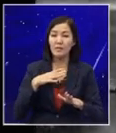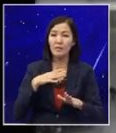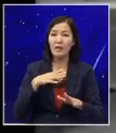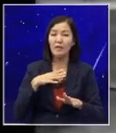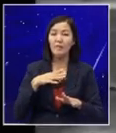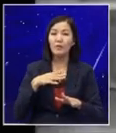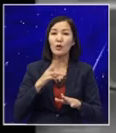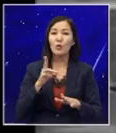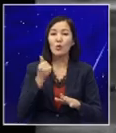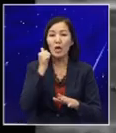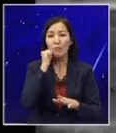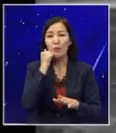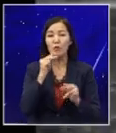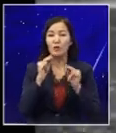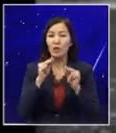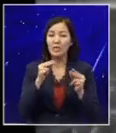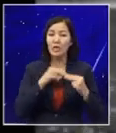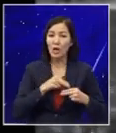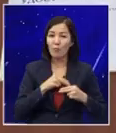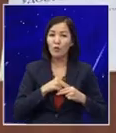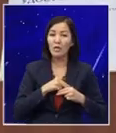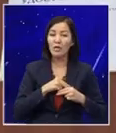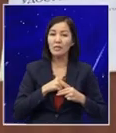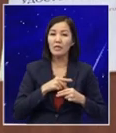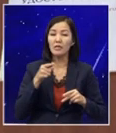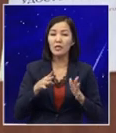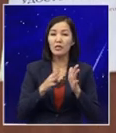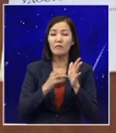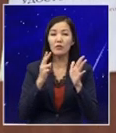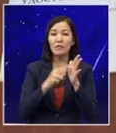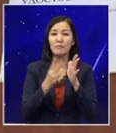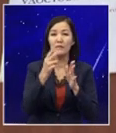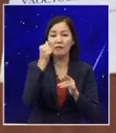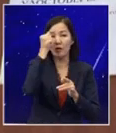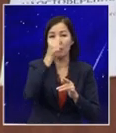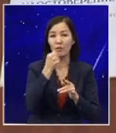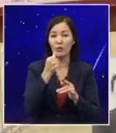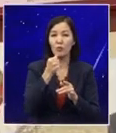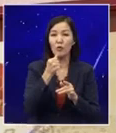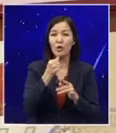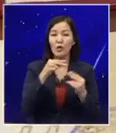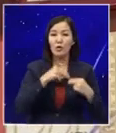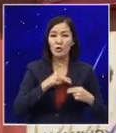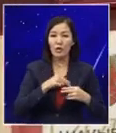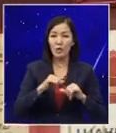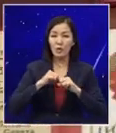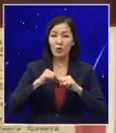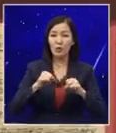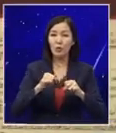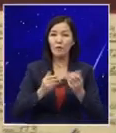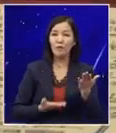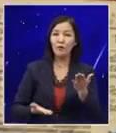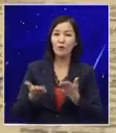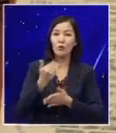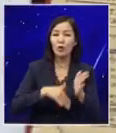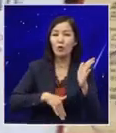путь. Култай Апа работала честно, добросовестно и с душой. В 1972 году за самоотверженный труд и высокие показатели в уборке она